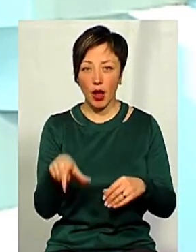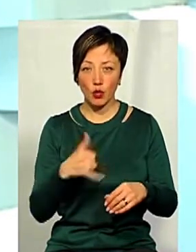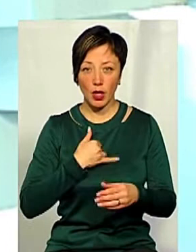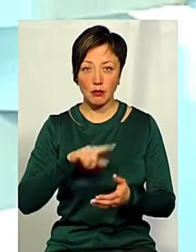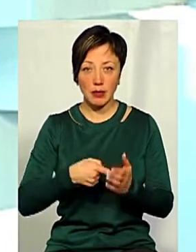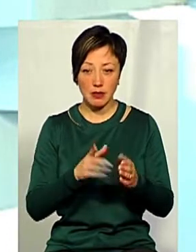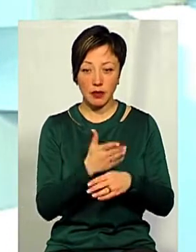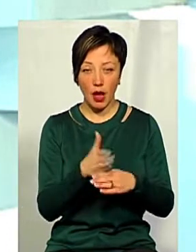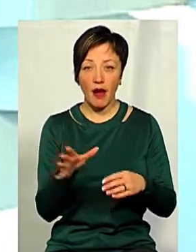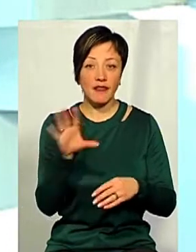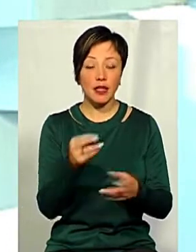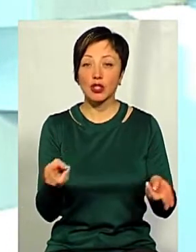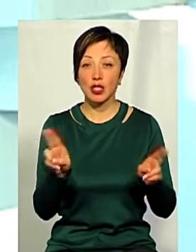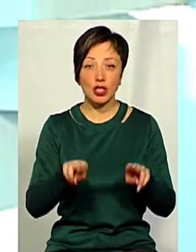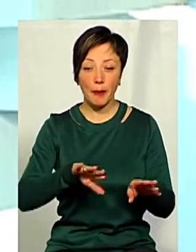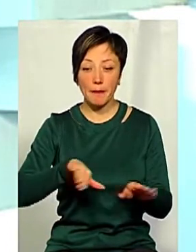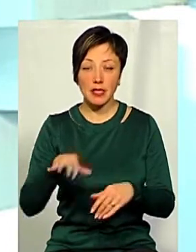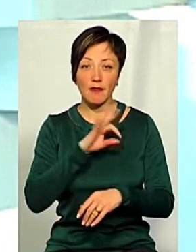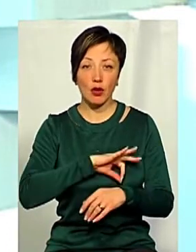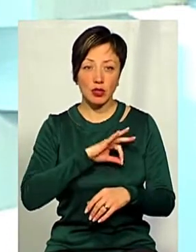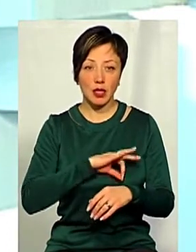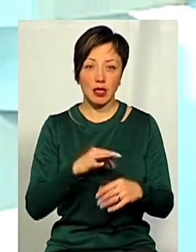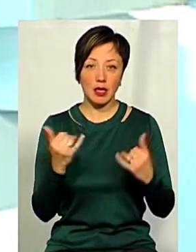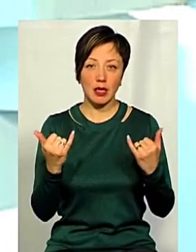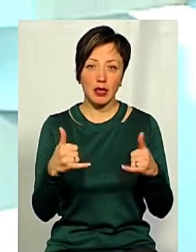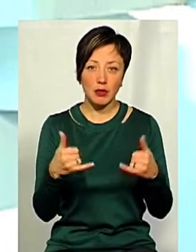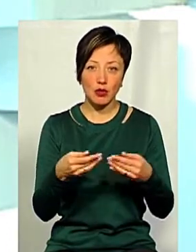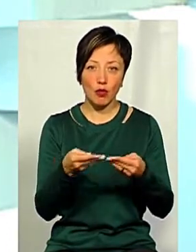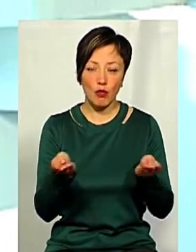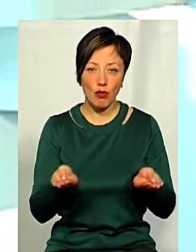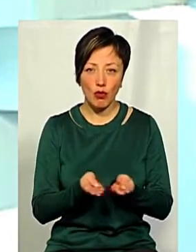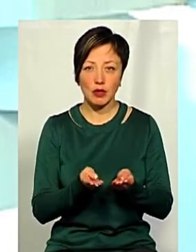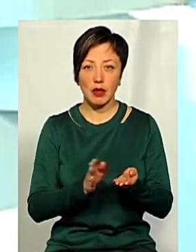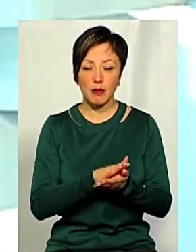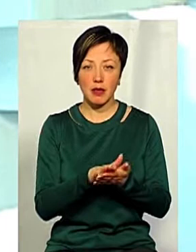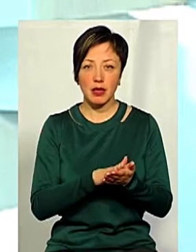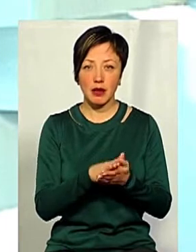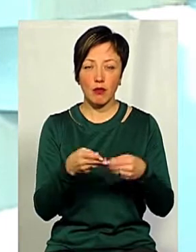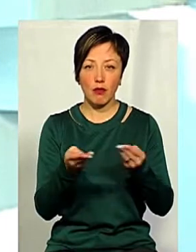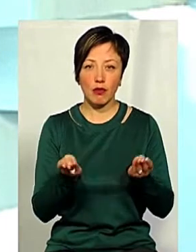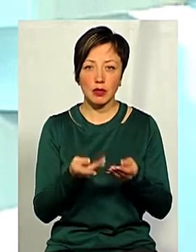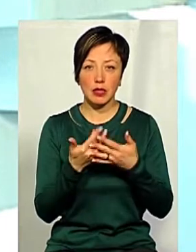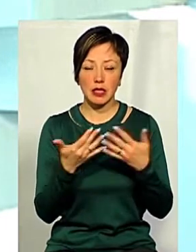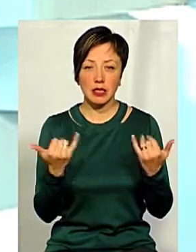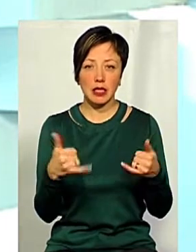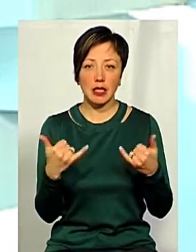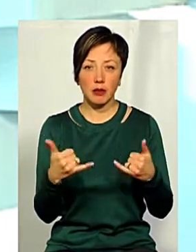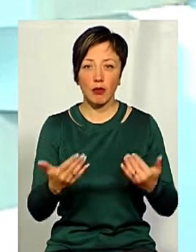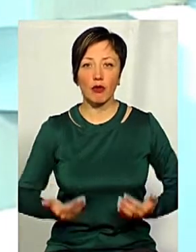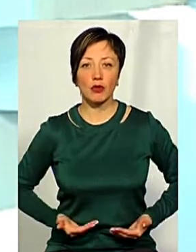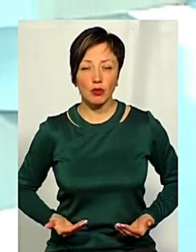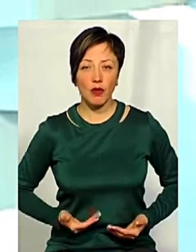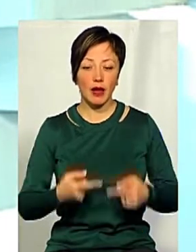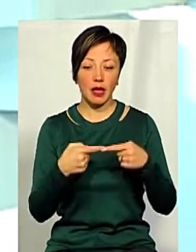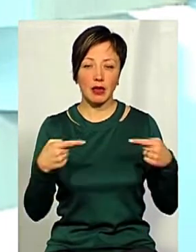а все, що залишається після використання там, хімічного посуду, для миття хімічного посуду, різна хімія, побутова і